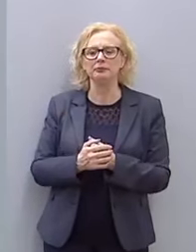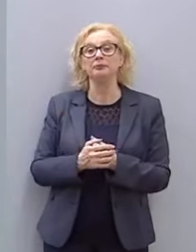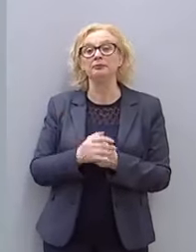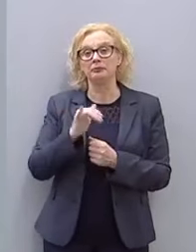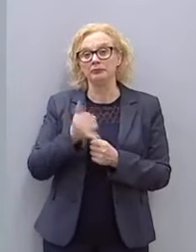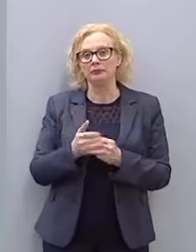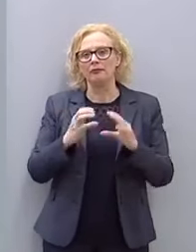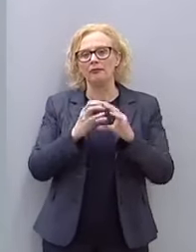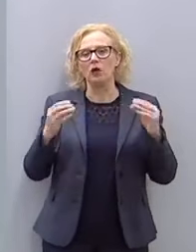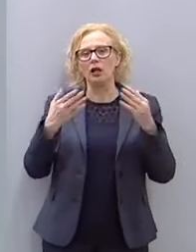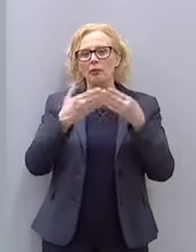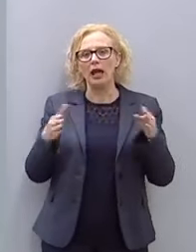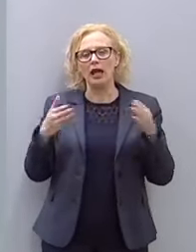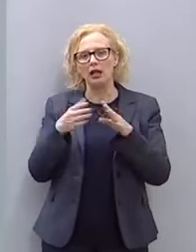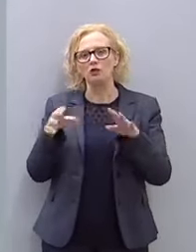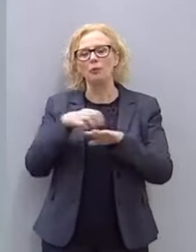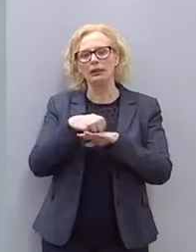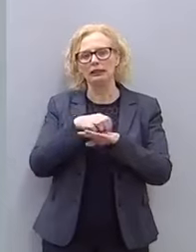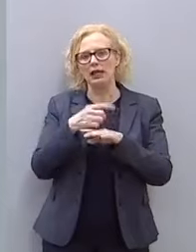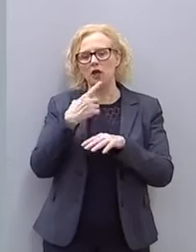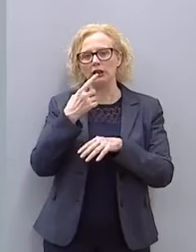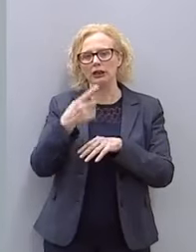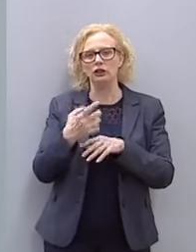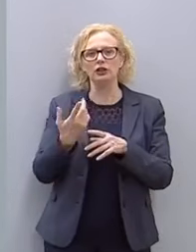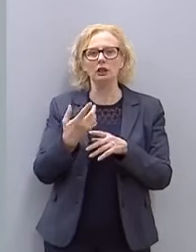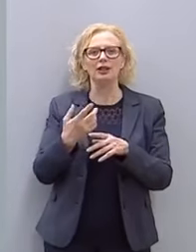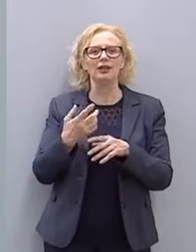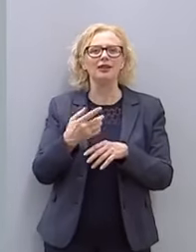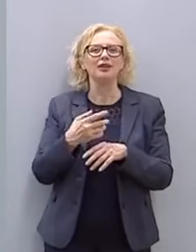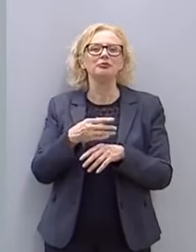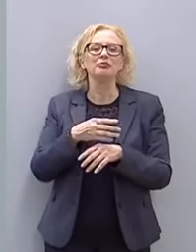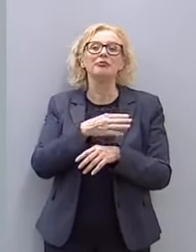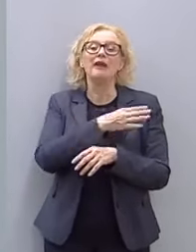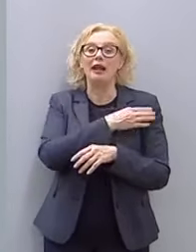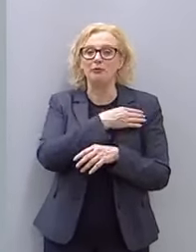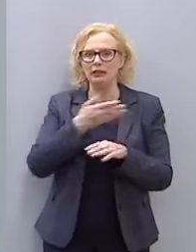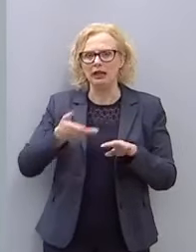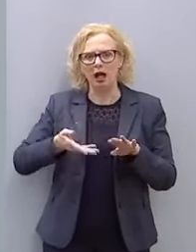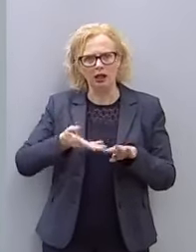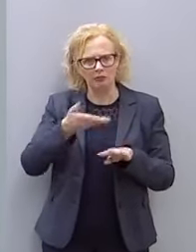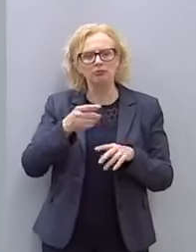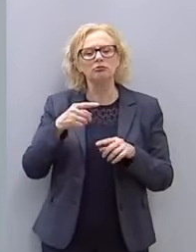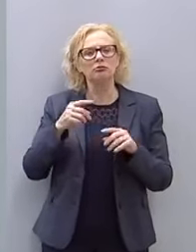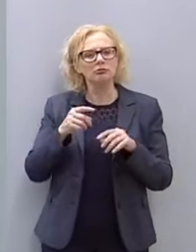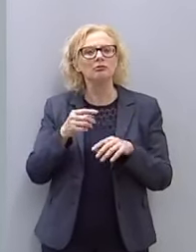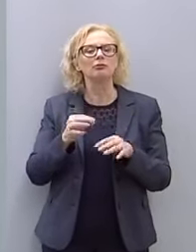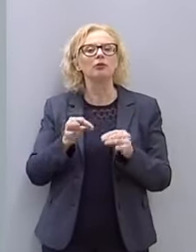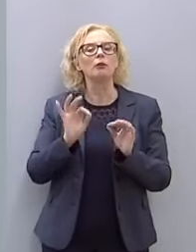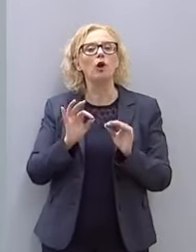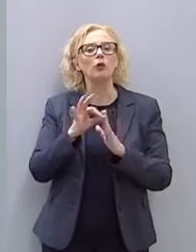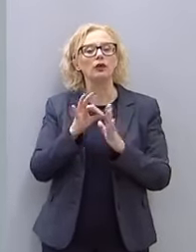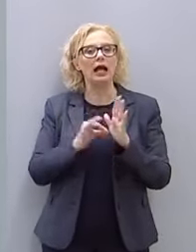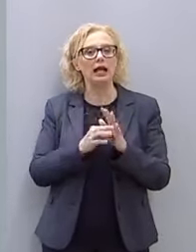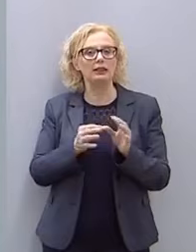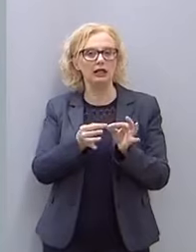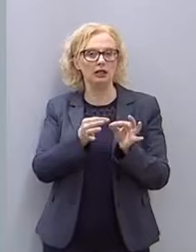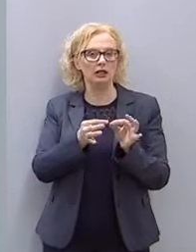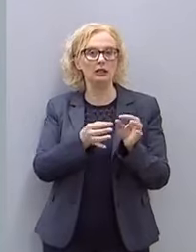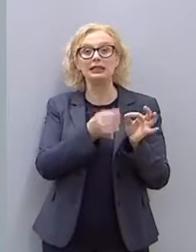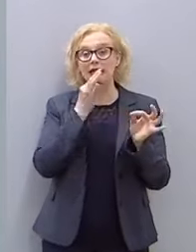la riapertura delle scuole che il ministero ha detto paolo dell'elementare in su che ministero ha detto essere a settembre è chiaro che ci